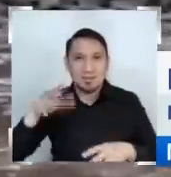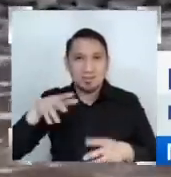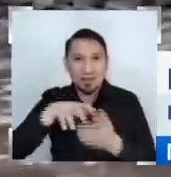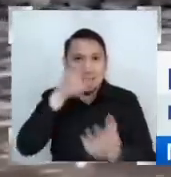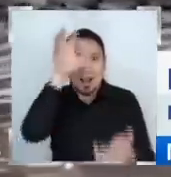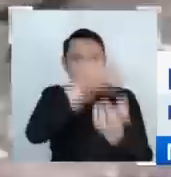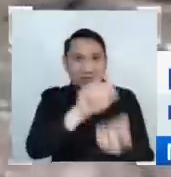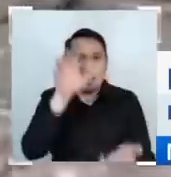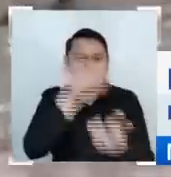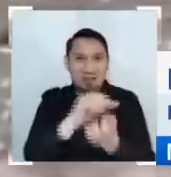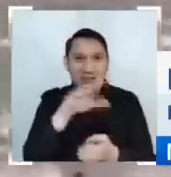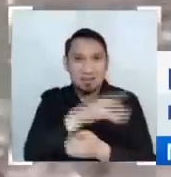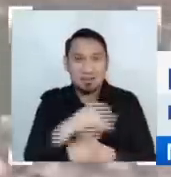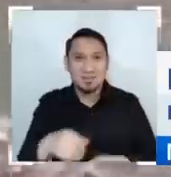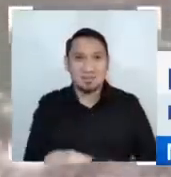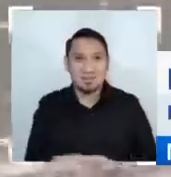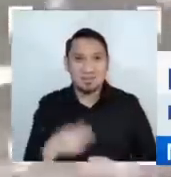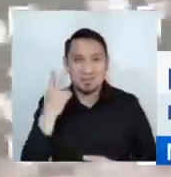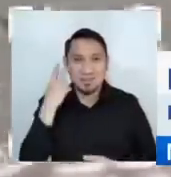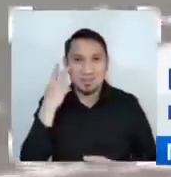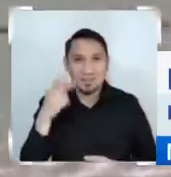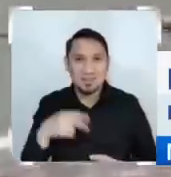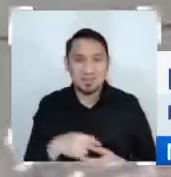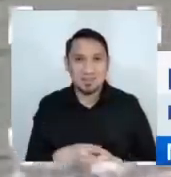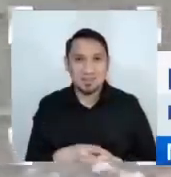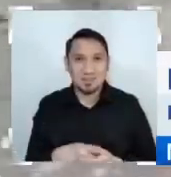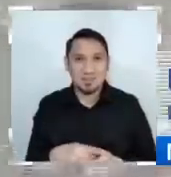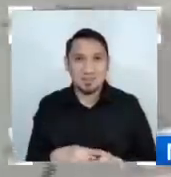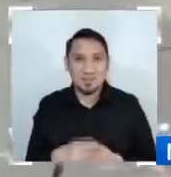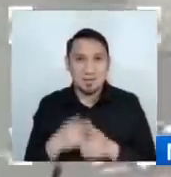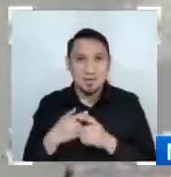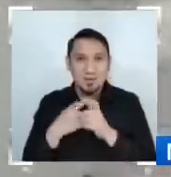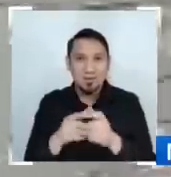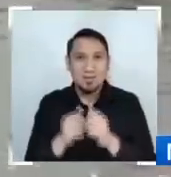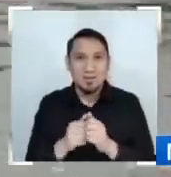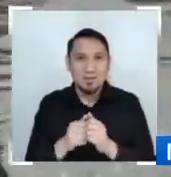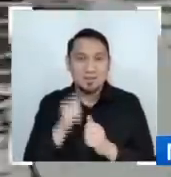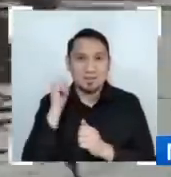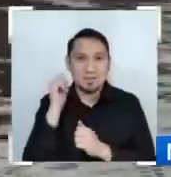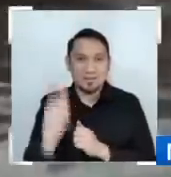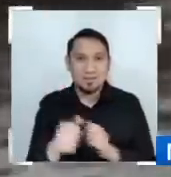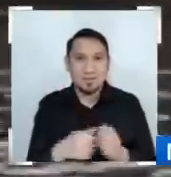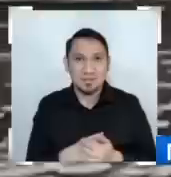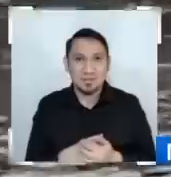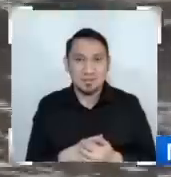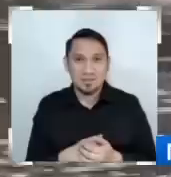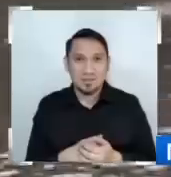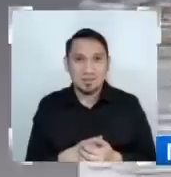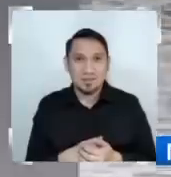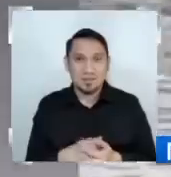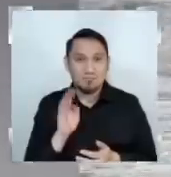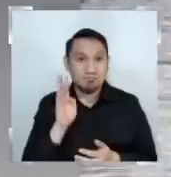At pagdating sa Pampang, nagpagpag ito sandali sa katumakbo papalayo. Ayon sa ulat, nasa 40 buwaya